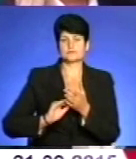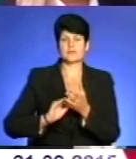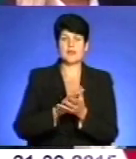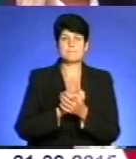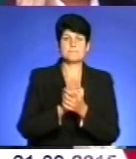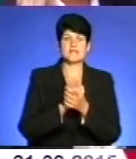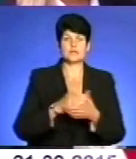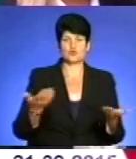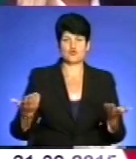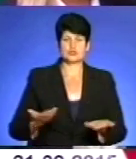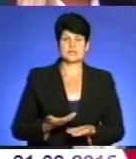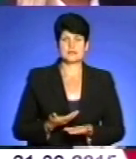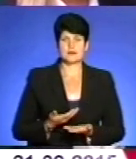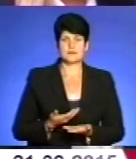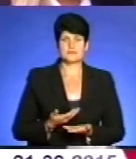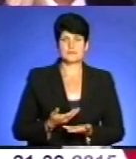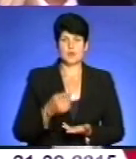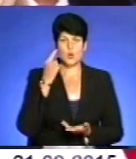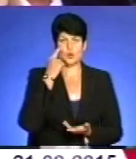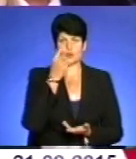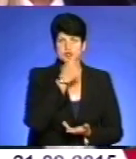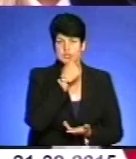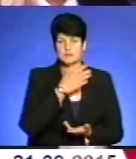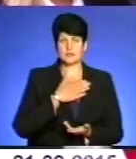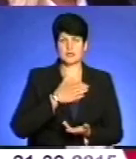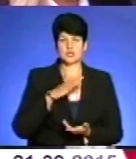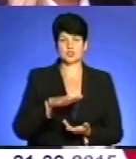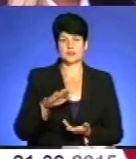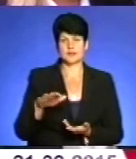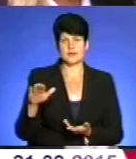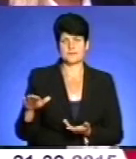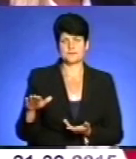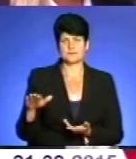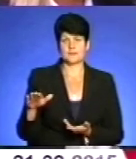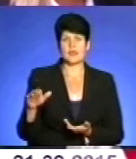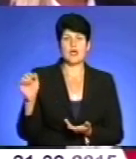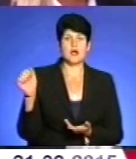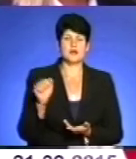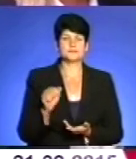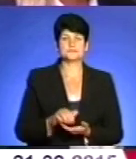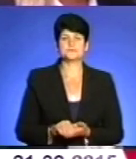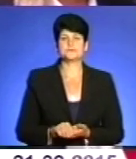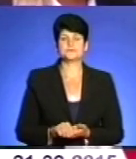мирного життя очима наших дітей. А